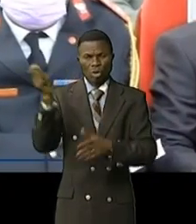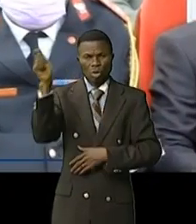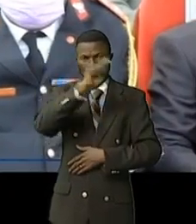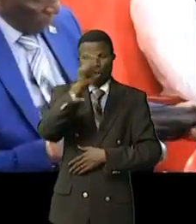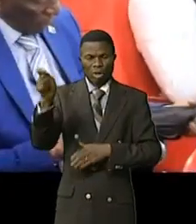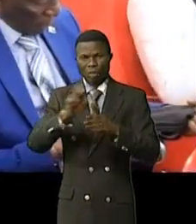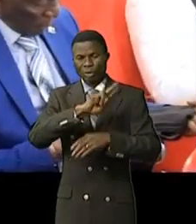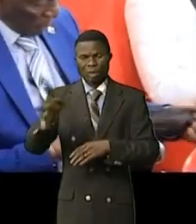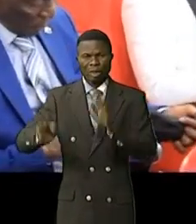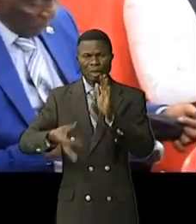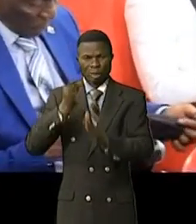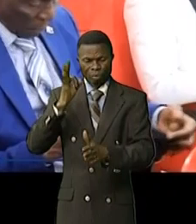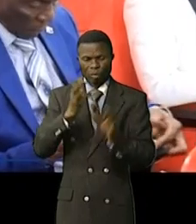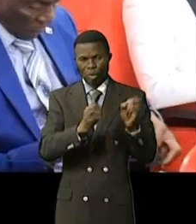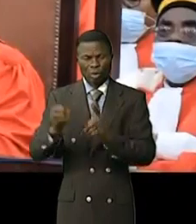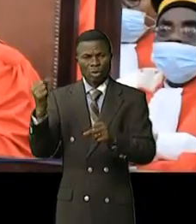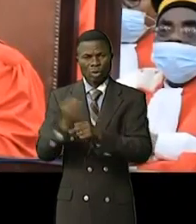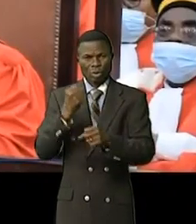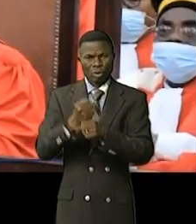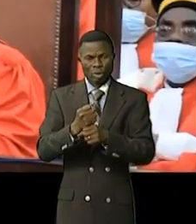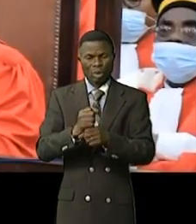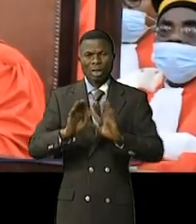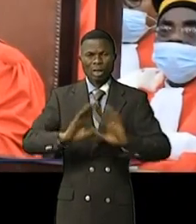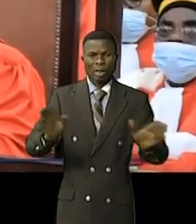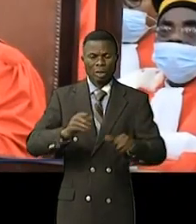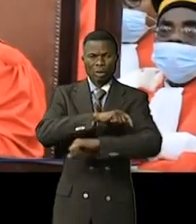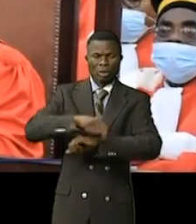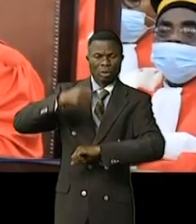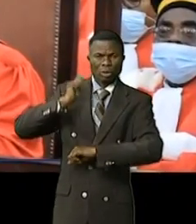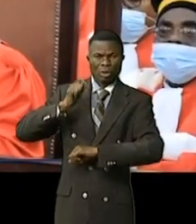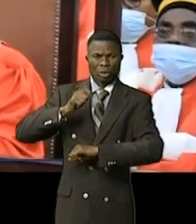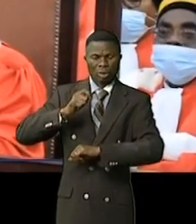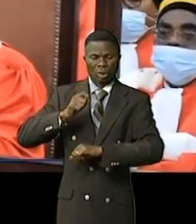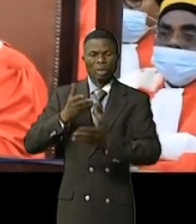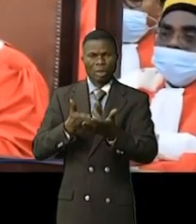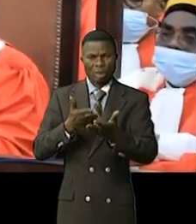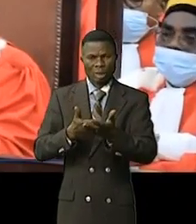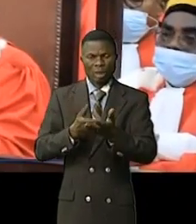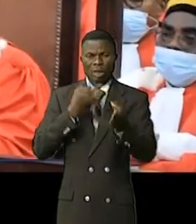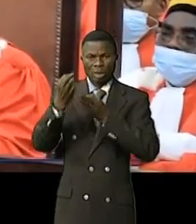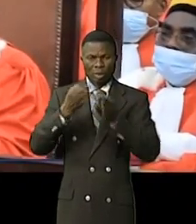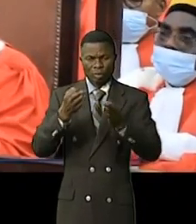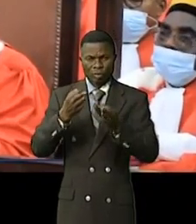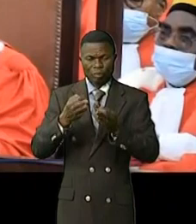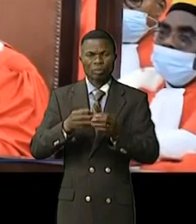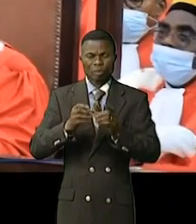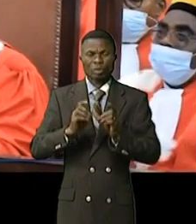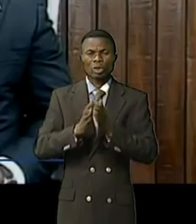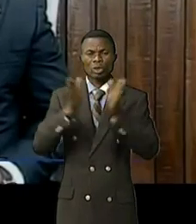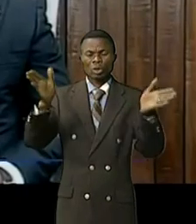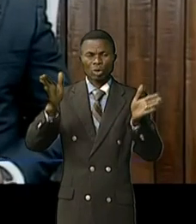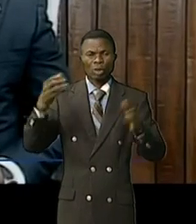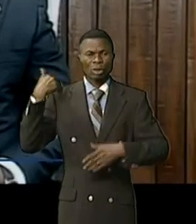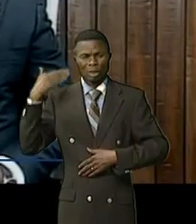2013 portant organisation, fonctionnement et compétences des juridictions de l'ordre judiciaire qui explique cette audience solennelle et publique